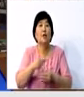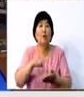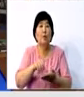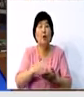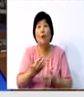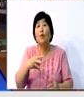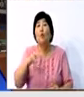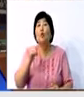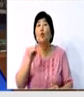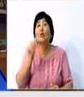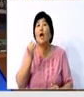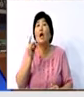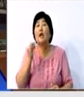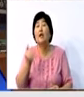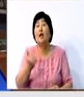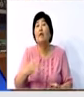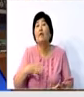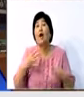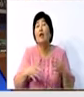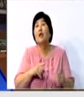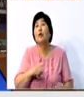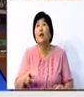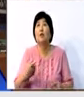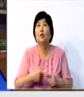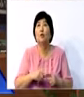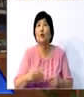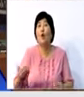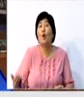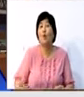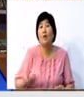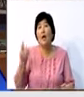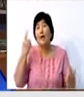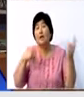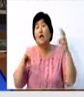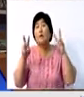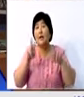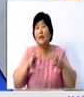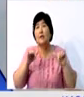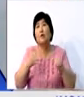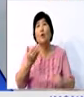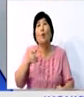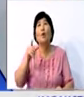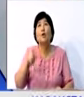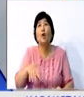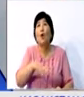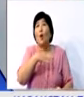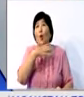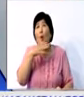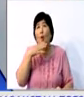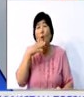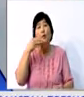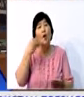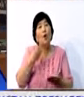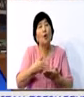кісінің мүшәйрасына дайындық жолын, дайындық барысында осы өмірін, шығармашылығын зерттеп, ол кісінің көптеген